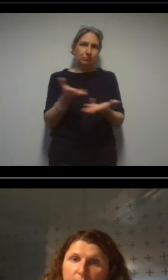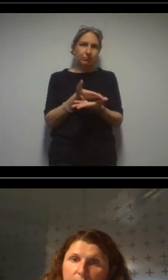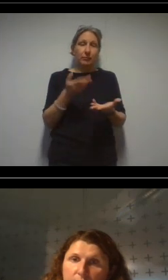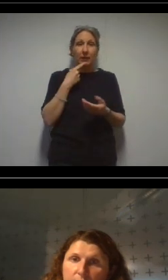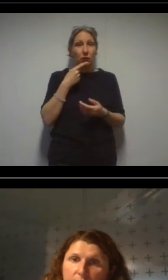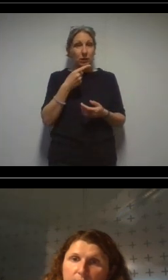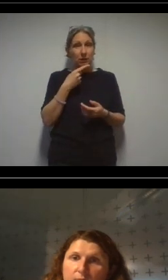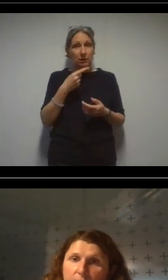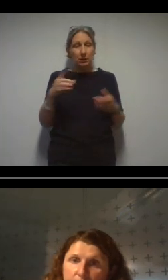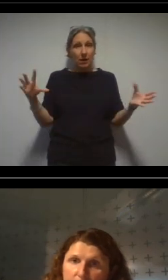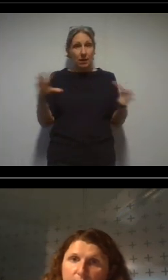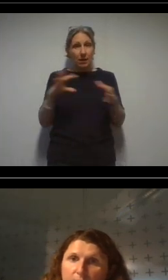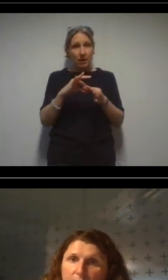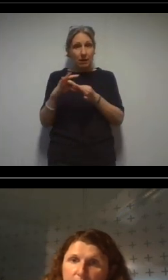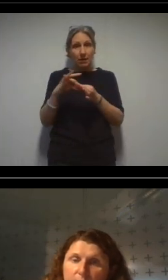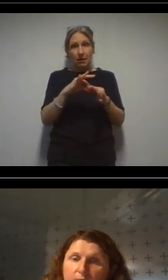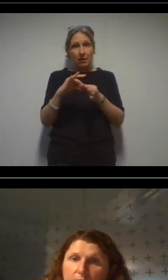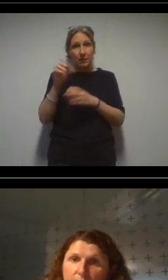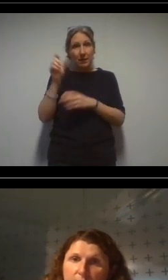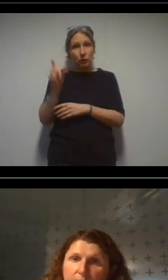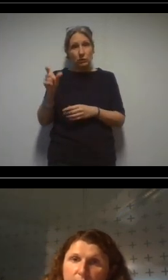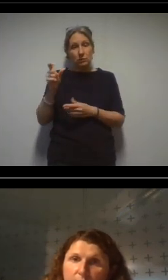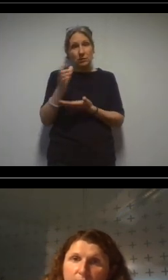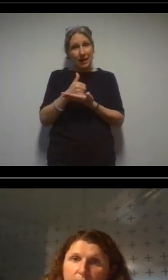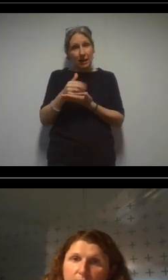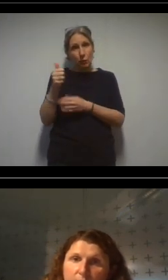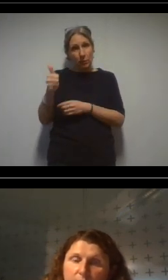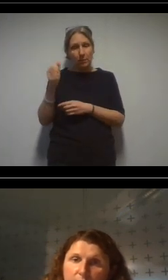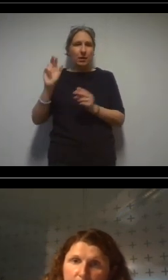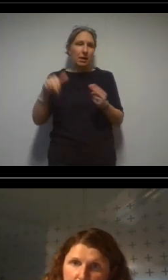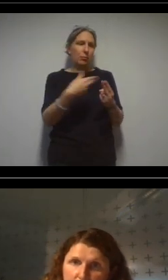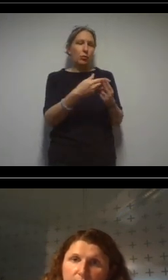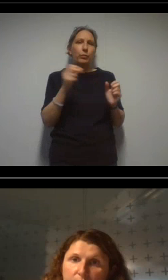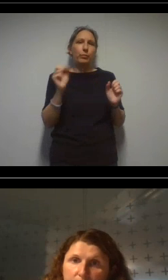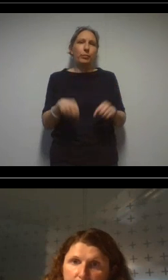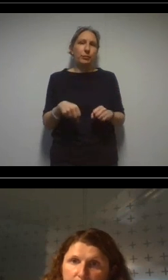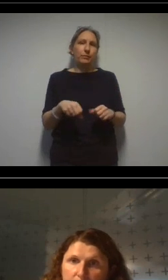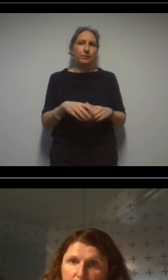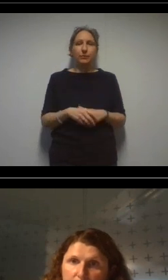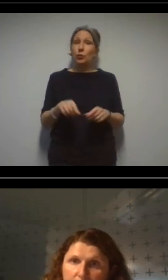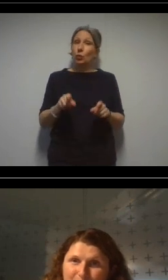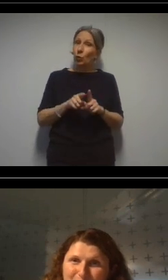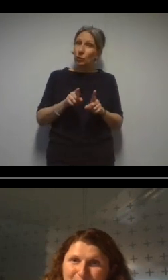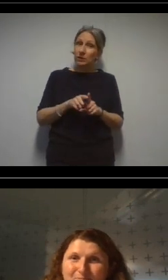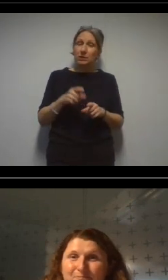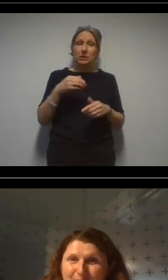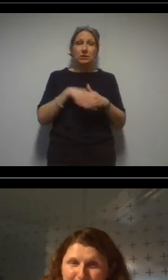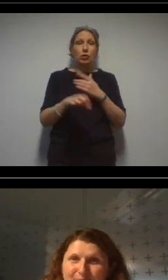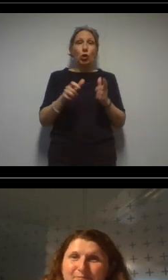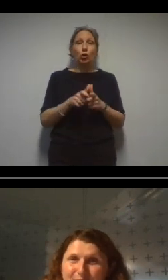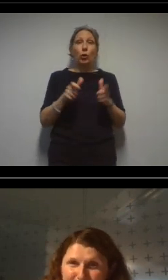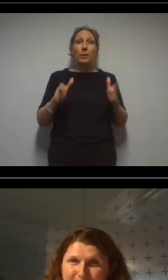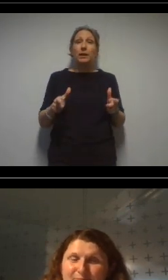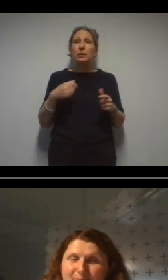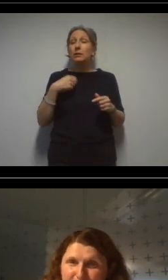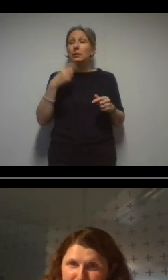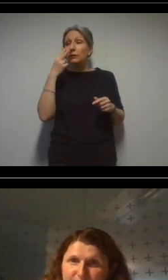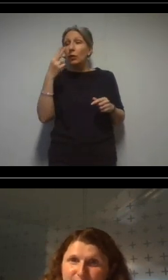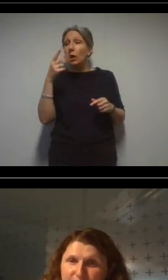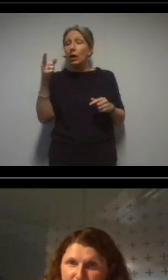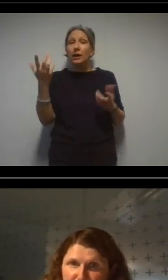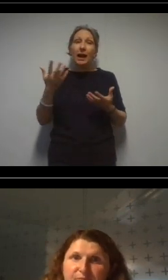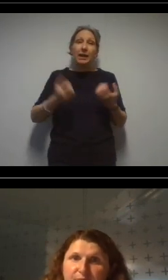lien avec des salariés qui peuvent répondre à leurs questions. Et notre travail, c'est aussi de voir dans les entreprises quels salariés, quels services, quels